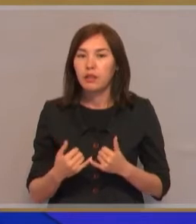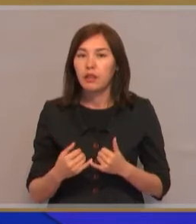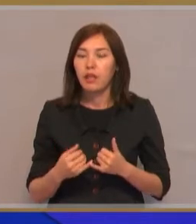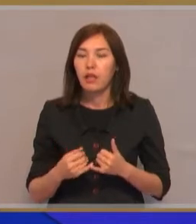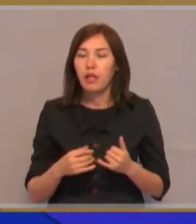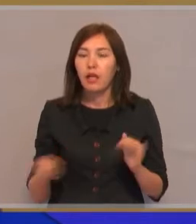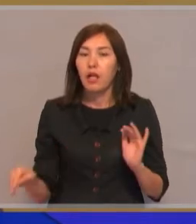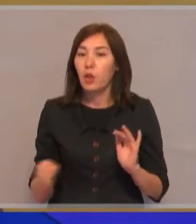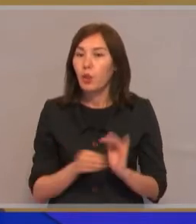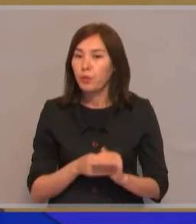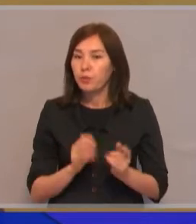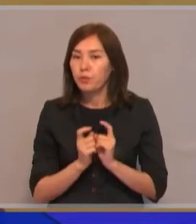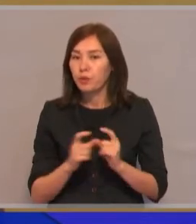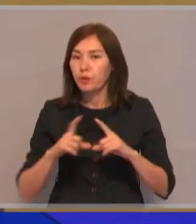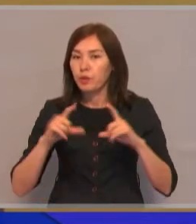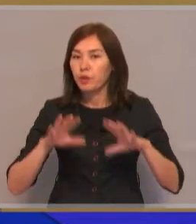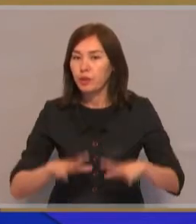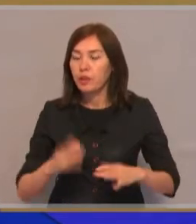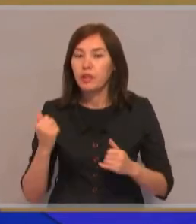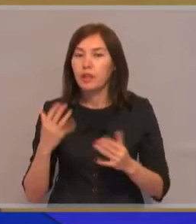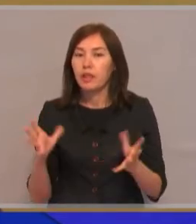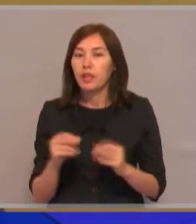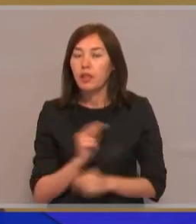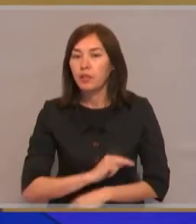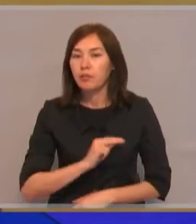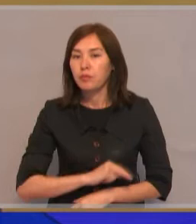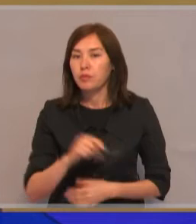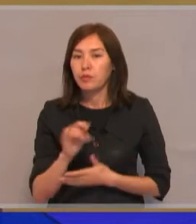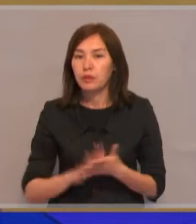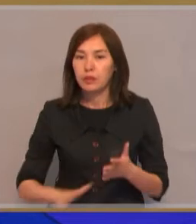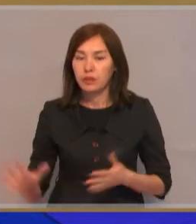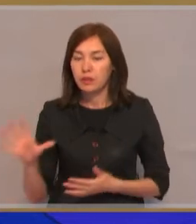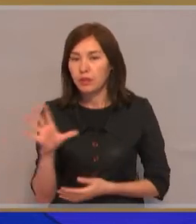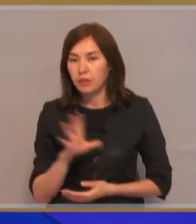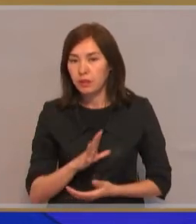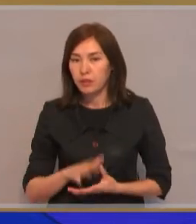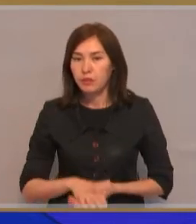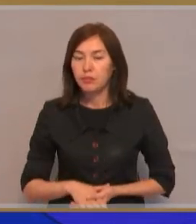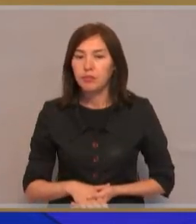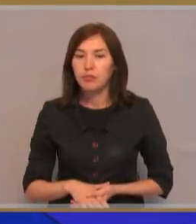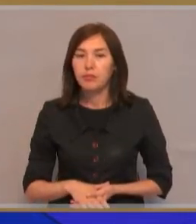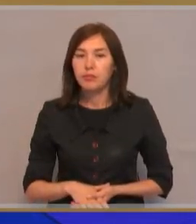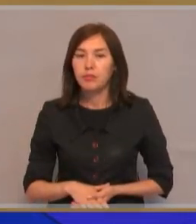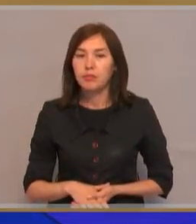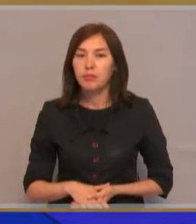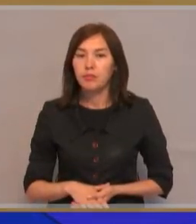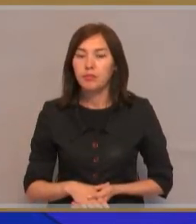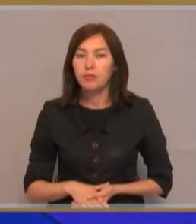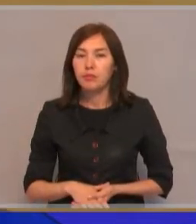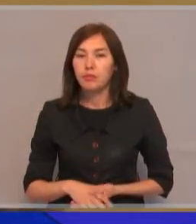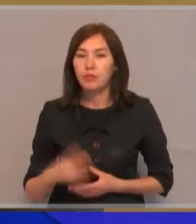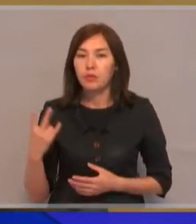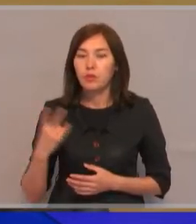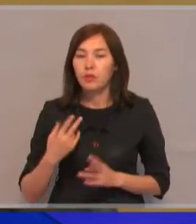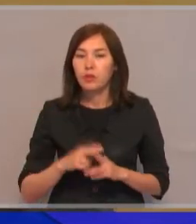антикормен бірге бірлесіп қабылдап, бірлесіп сондай бір жұмыстар атқарғанымыз, атқарылып жұмыс дегеніміз бар қылды.